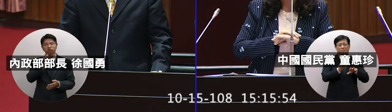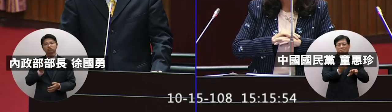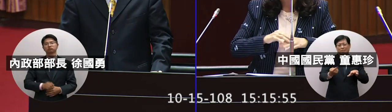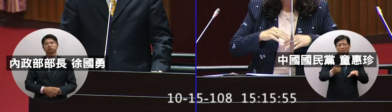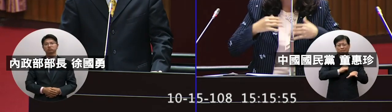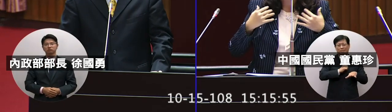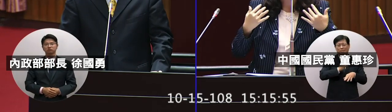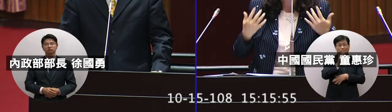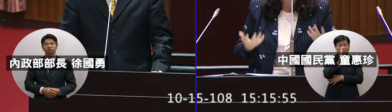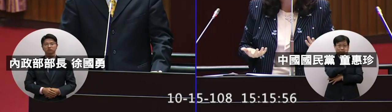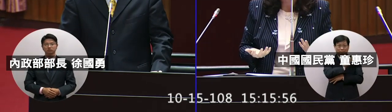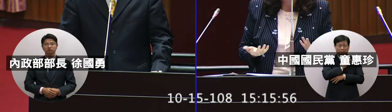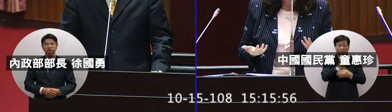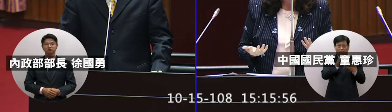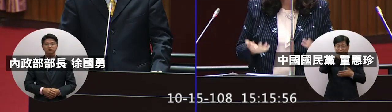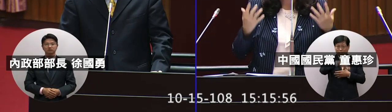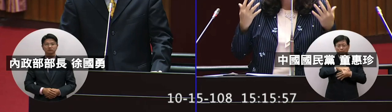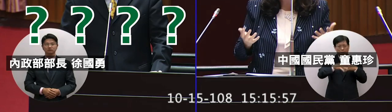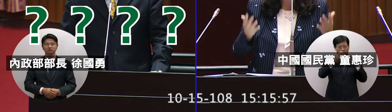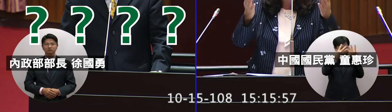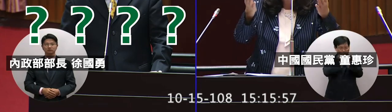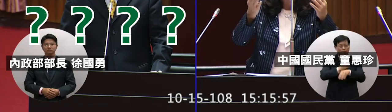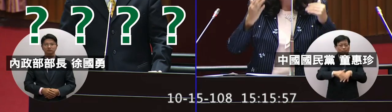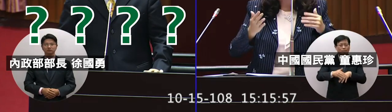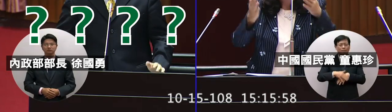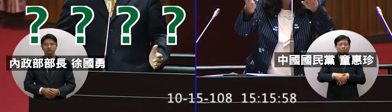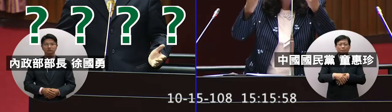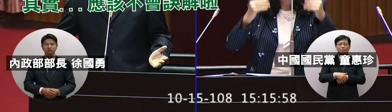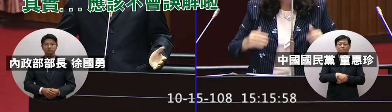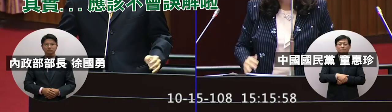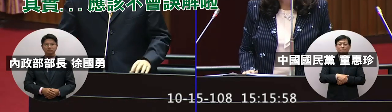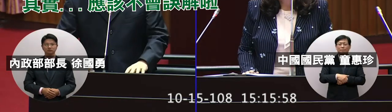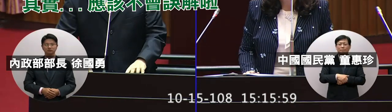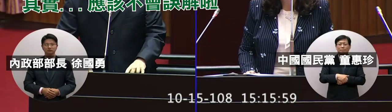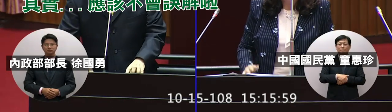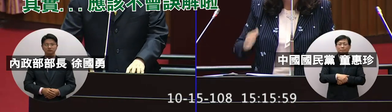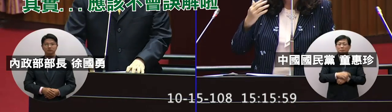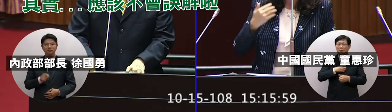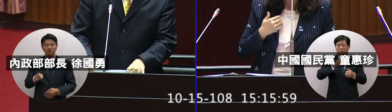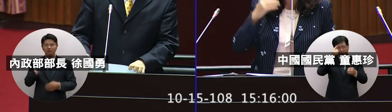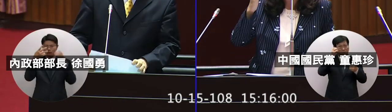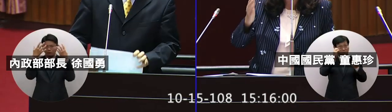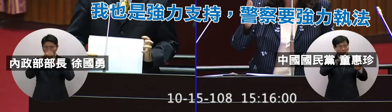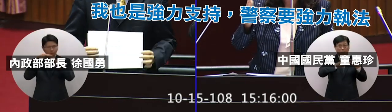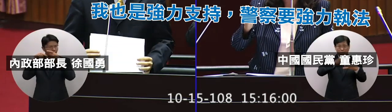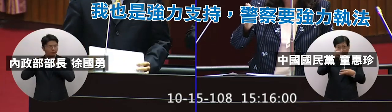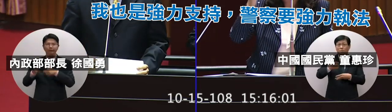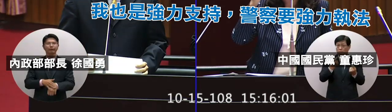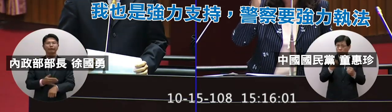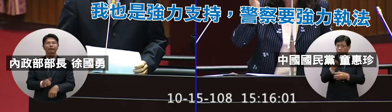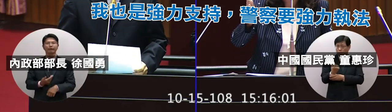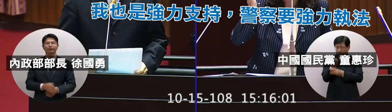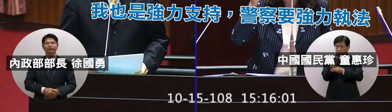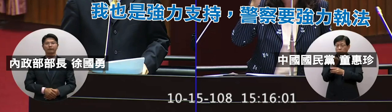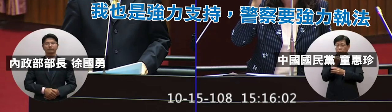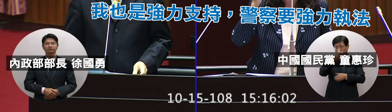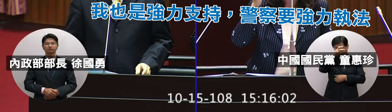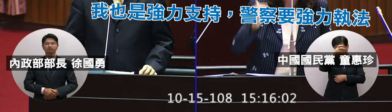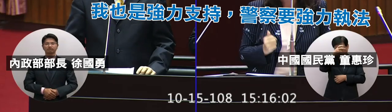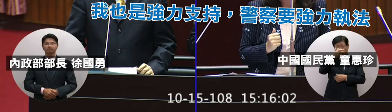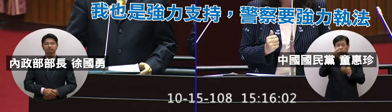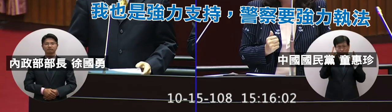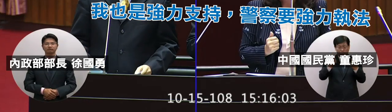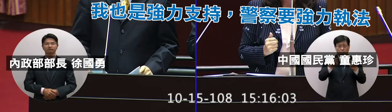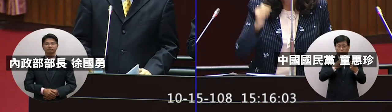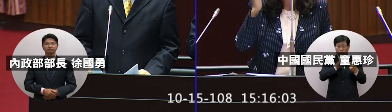台湾的官方网站，因为会让大家误解。我其实要跟院长跟这个 朱威 讲，我也是强力支持，其实警察是